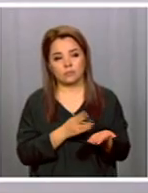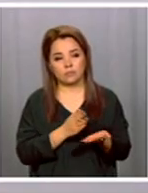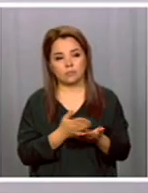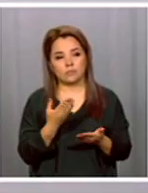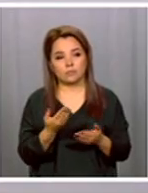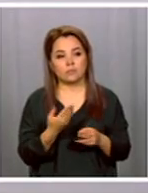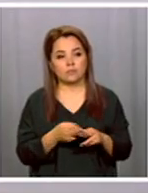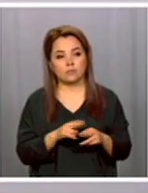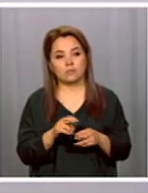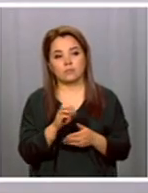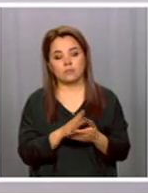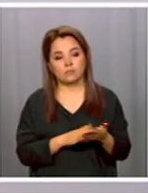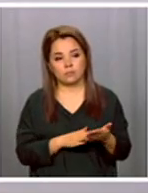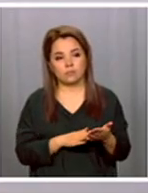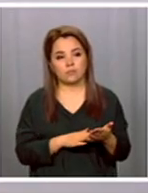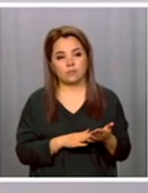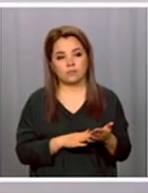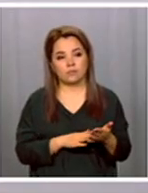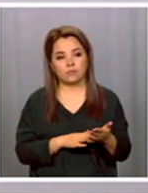қарай